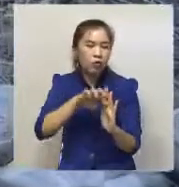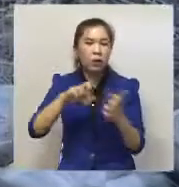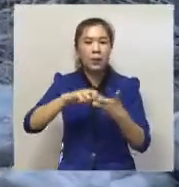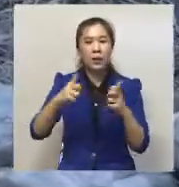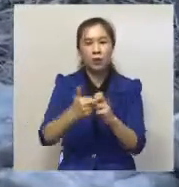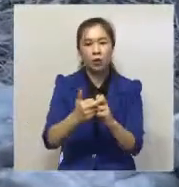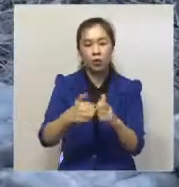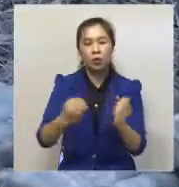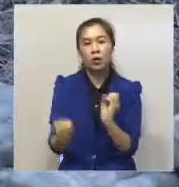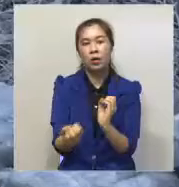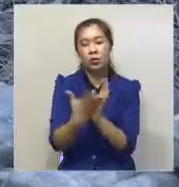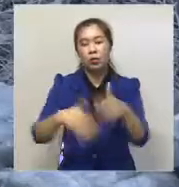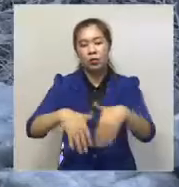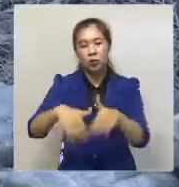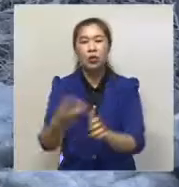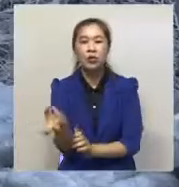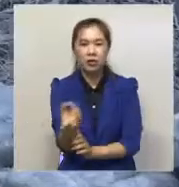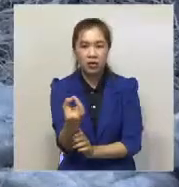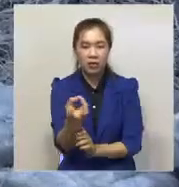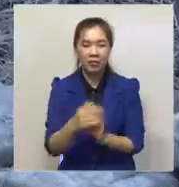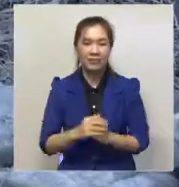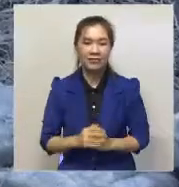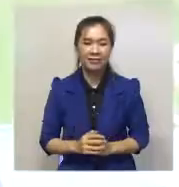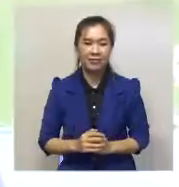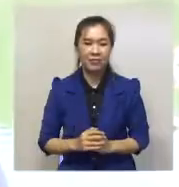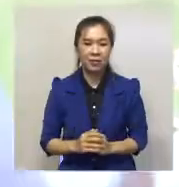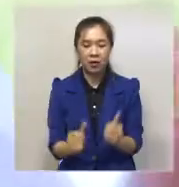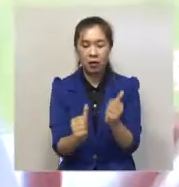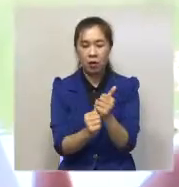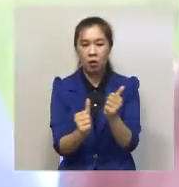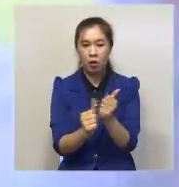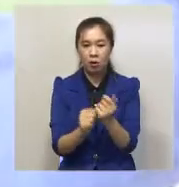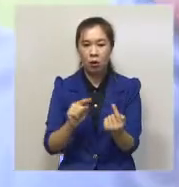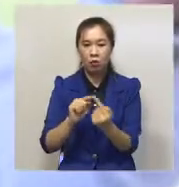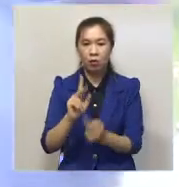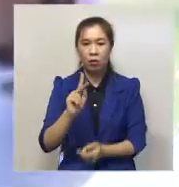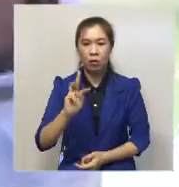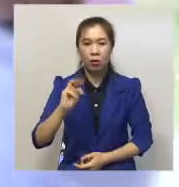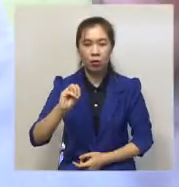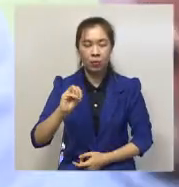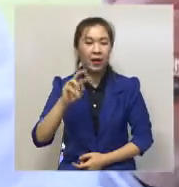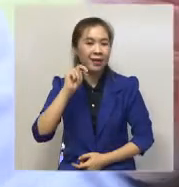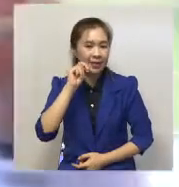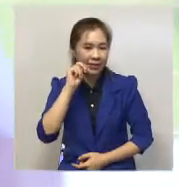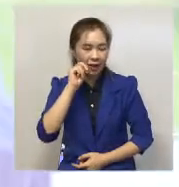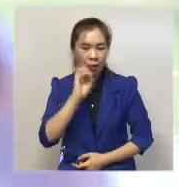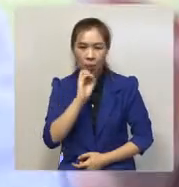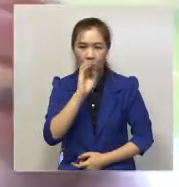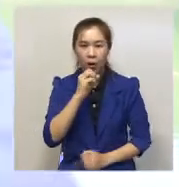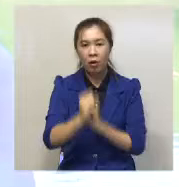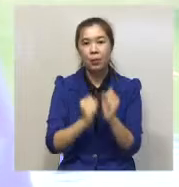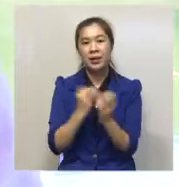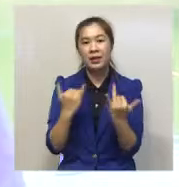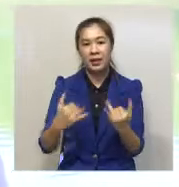นน้อยที่สุดทางด้านของนายทวีศักดิ์ธนะเดโชรองอธิบดีกรมชลประทานก็ระบุนะคะว่าช่วงหน้าฝ